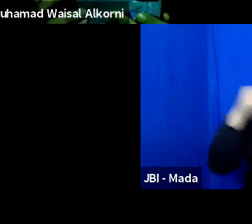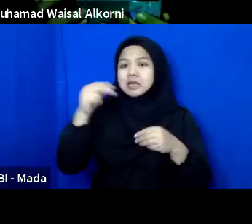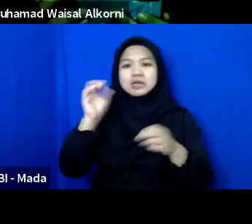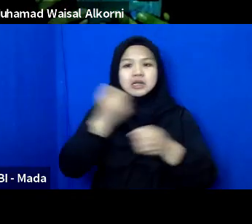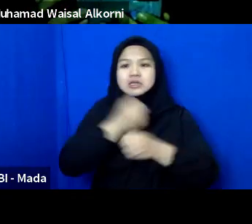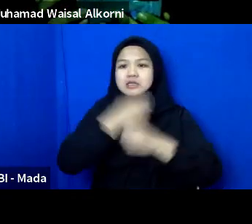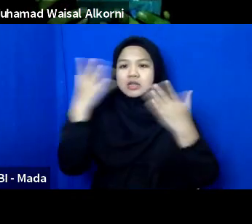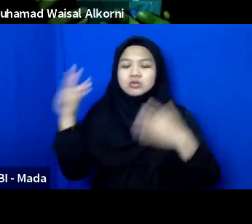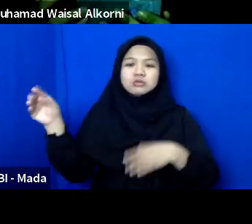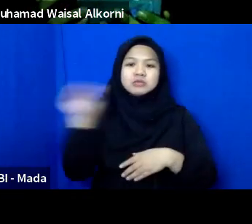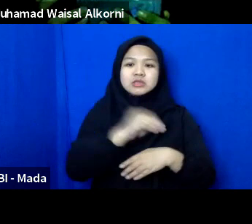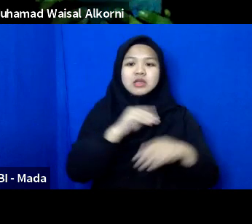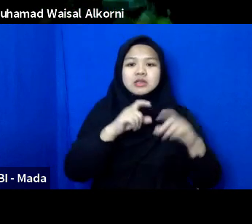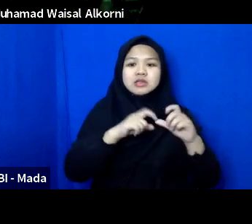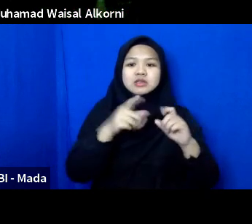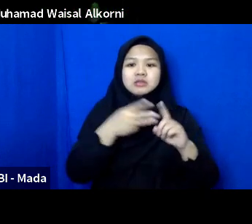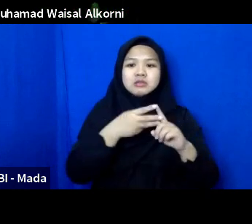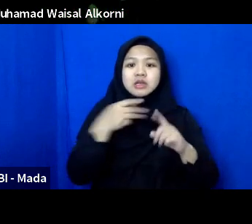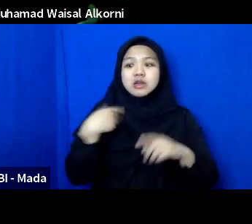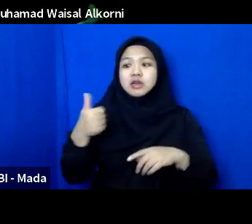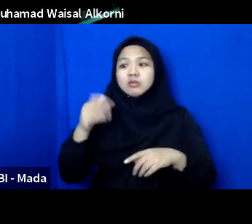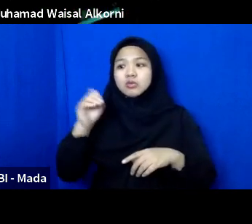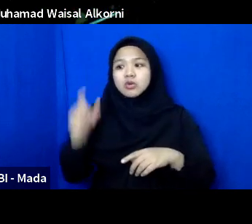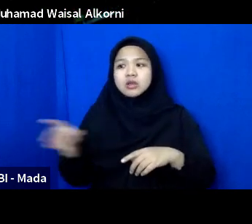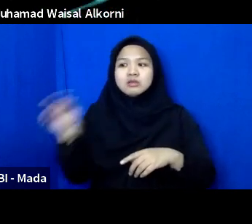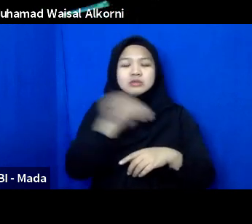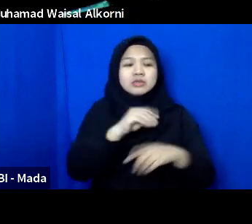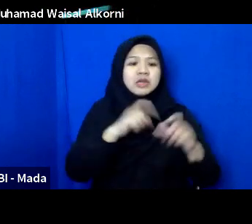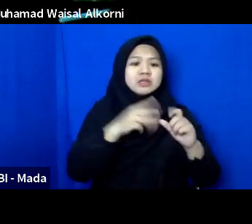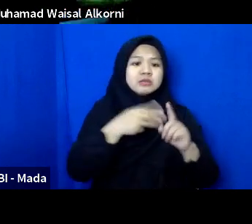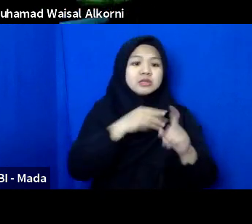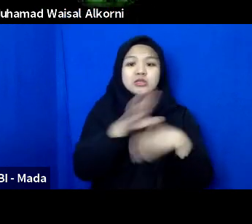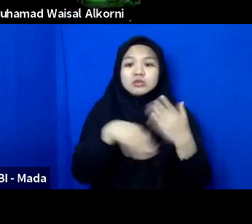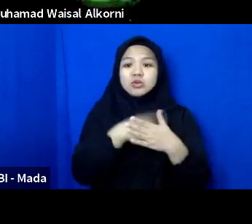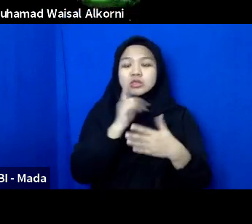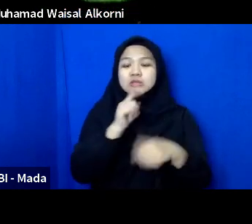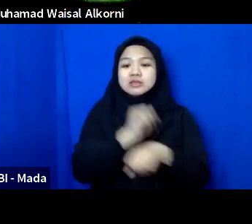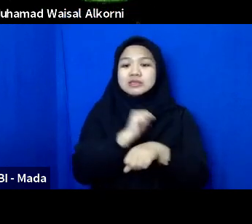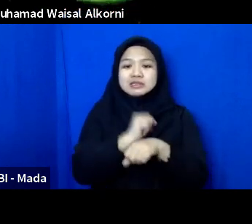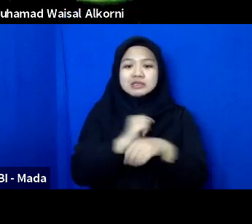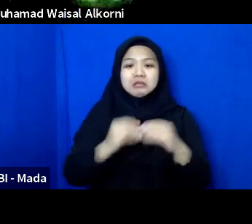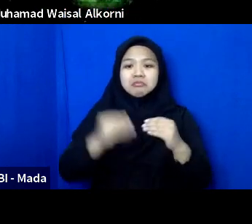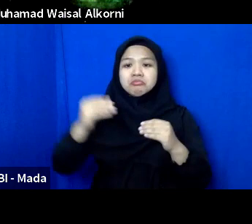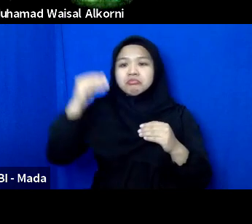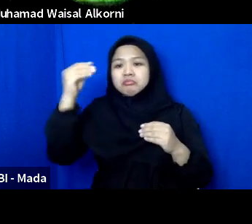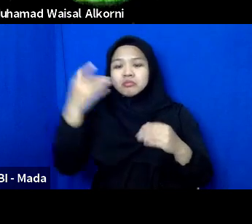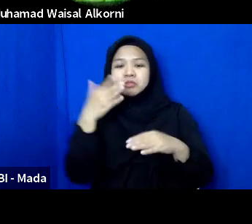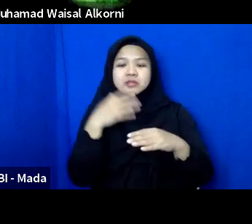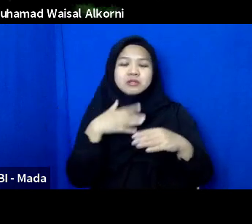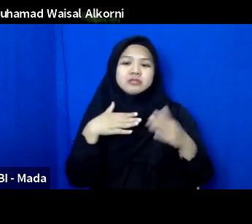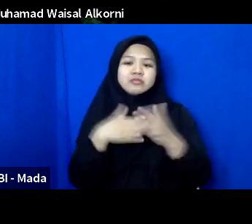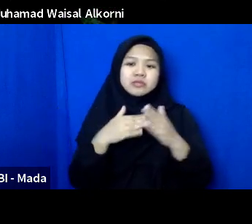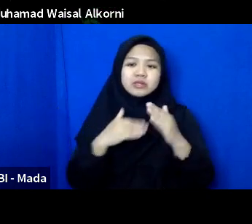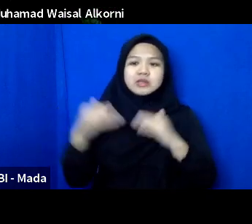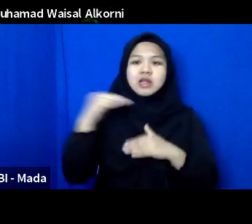pada pindah ke SMP Jawa Tengah itu ada 60an pindah ke SLB semua Hai anak hasilnya tidak karirnya itu bentuk tidak bisa naik